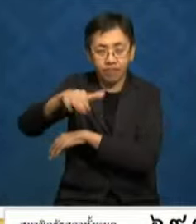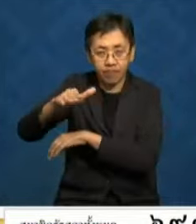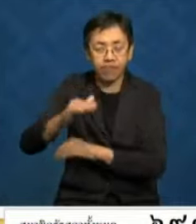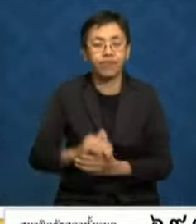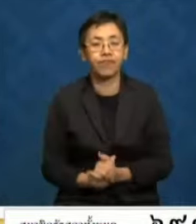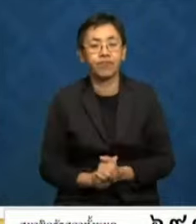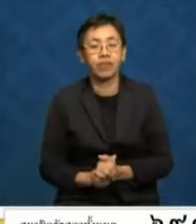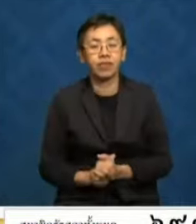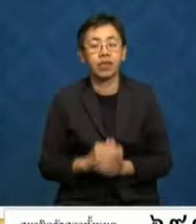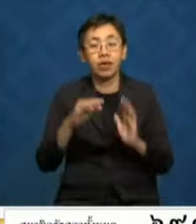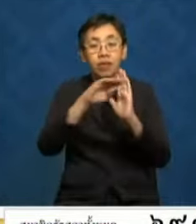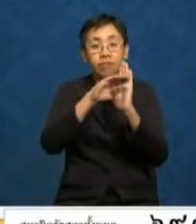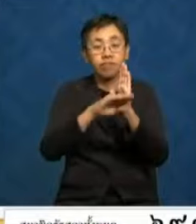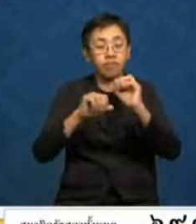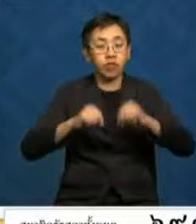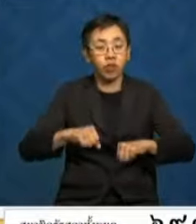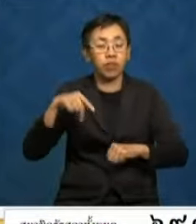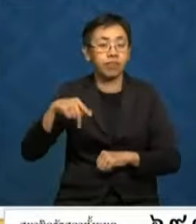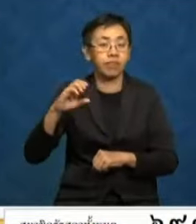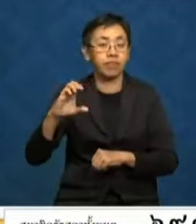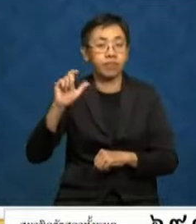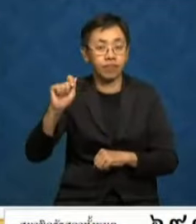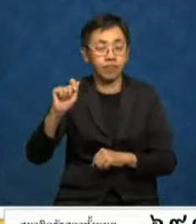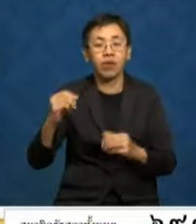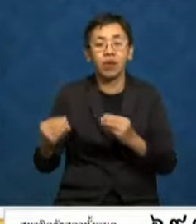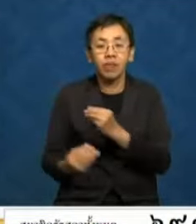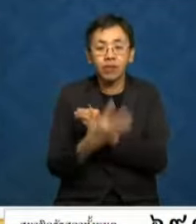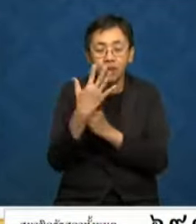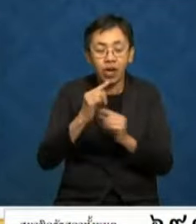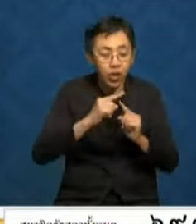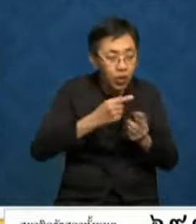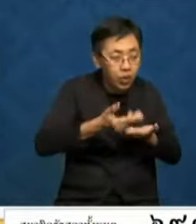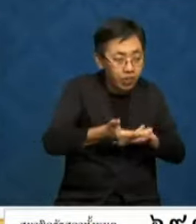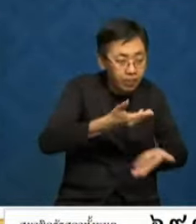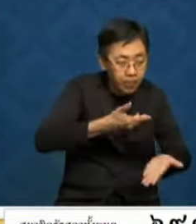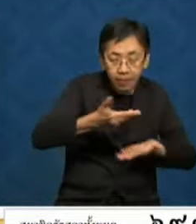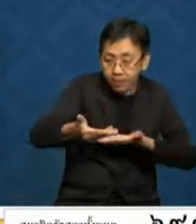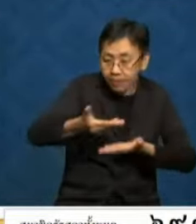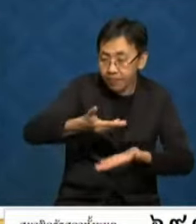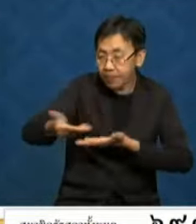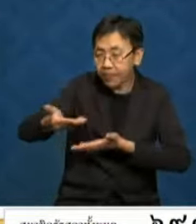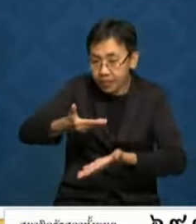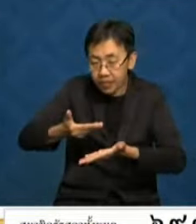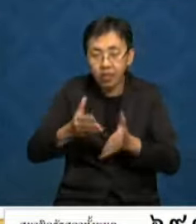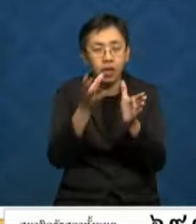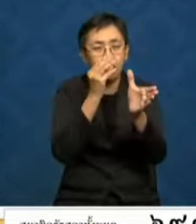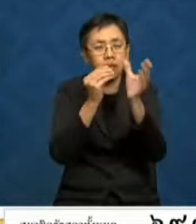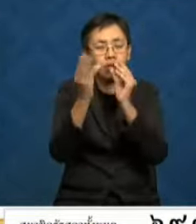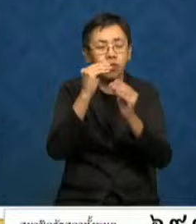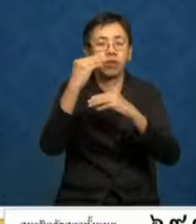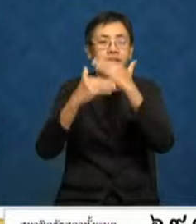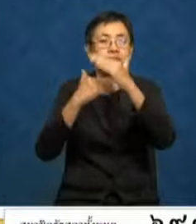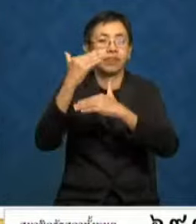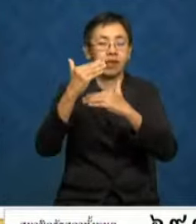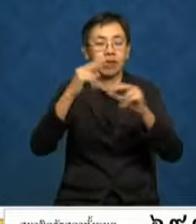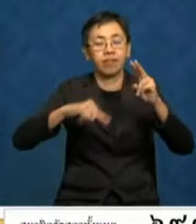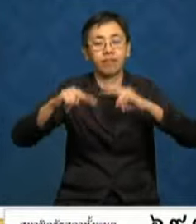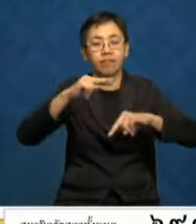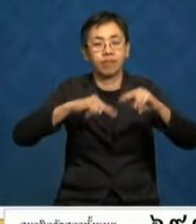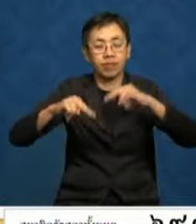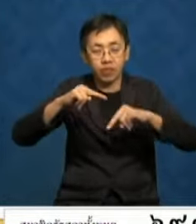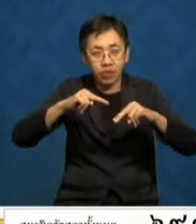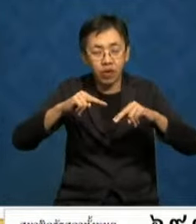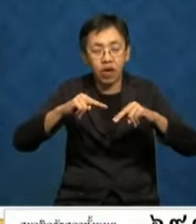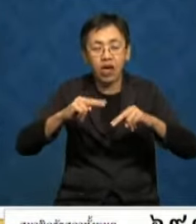กลง PCA นี้ส่งเสริมและเปิดโอกาสการแลกเปลี่ยนเรียนรู้เกี่ยวกับการพัฒนาระบอบการปกครอง